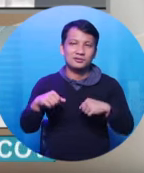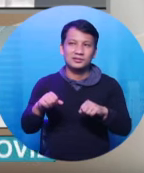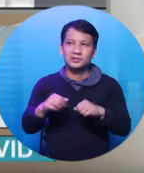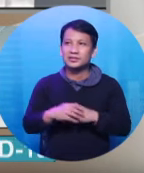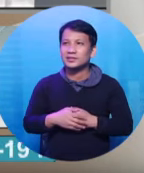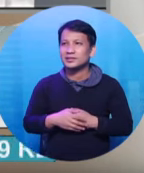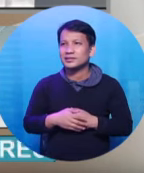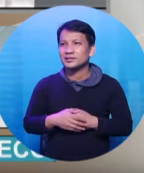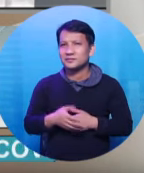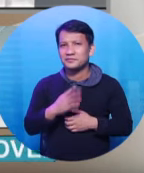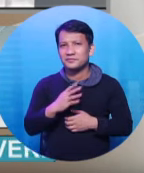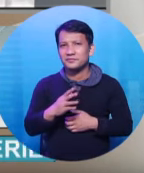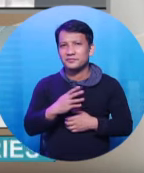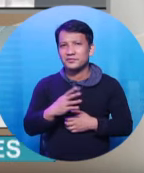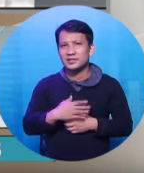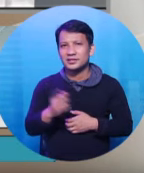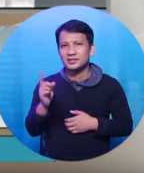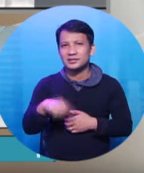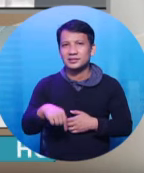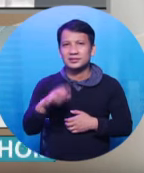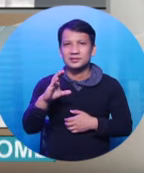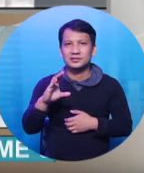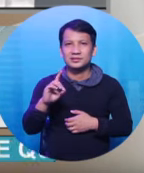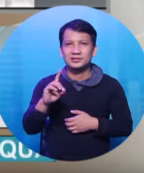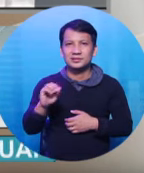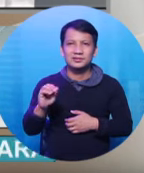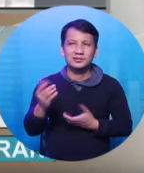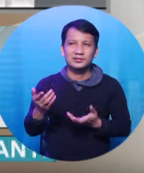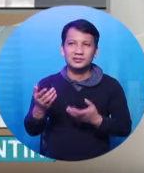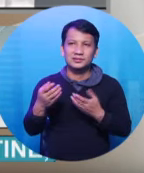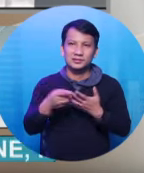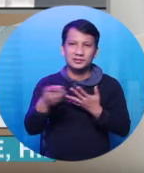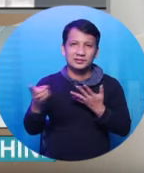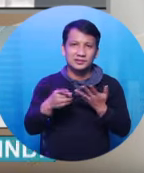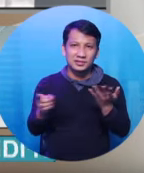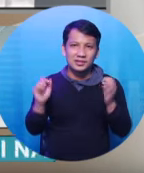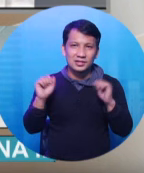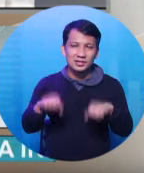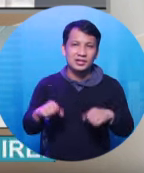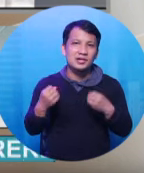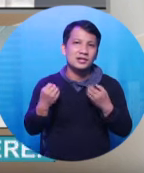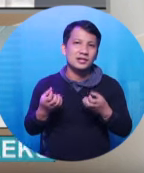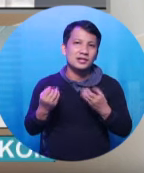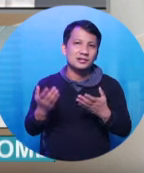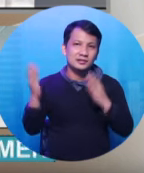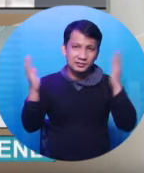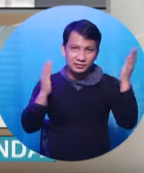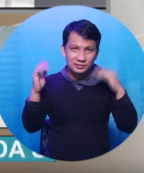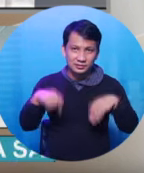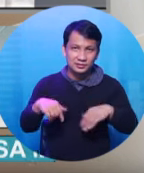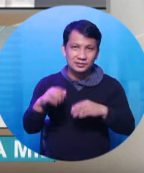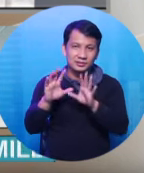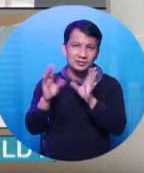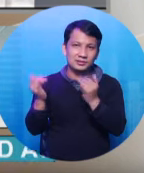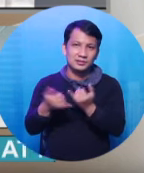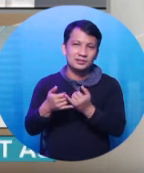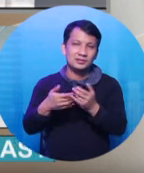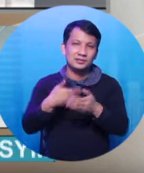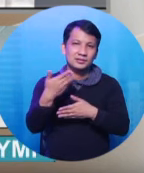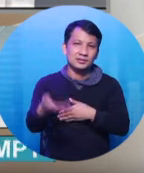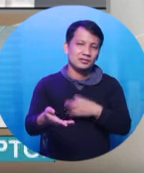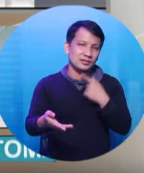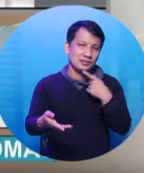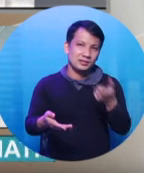ma'am? Okay naman po dito sa Cagayan. Marami po tayong delivery po. Kasi po marami pong services sa company namin po. Meron po